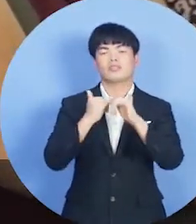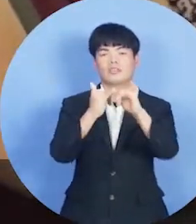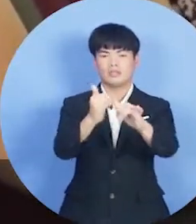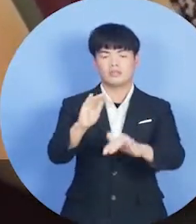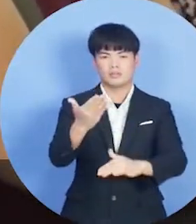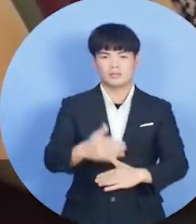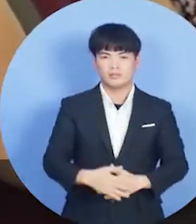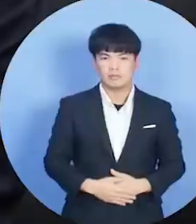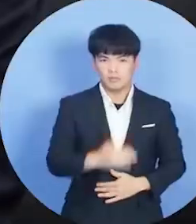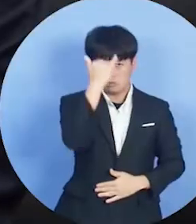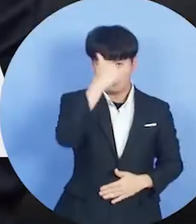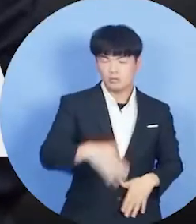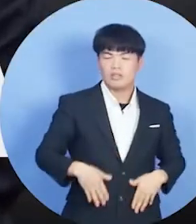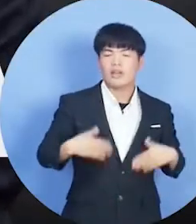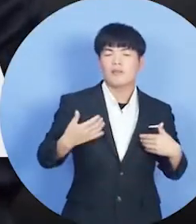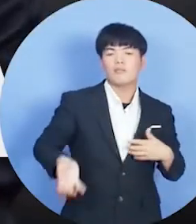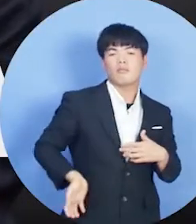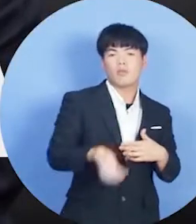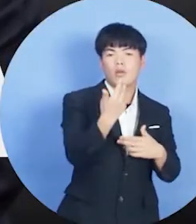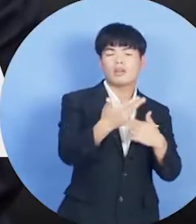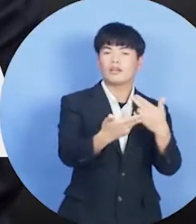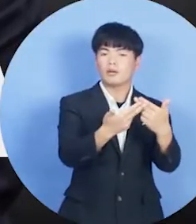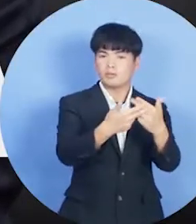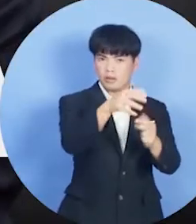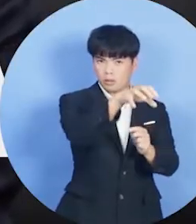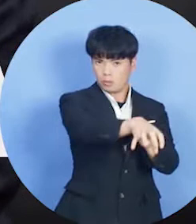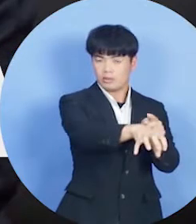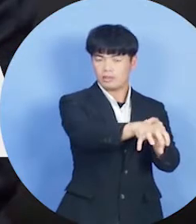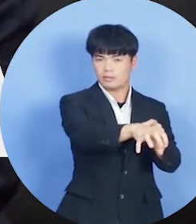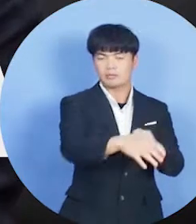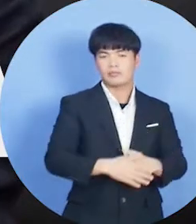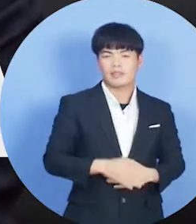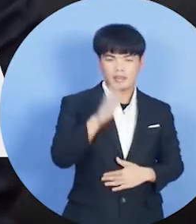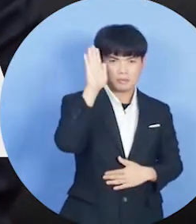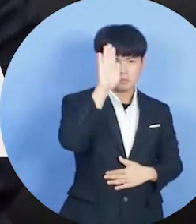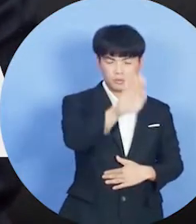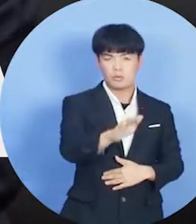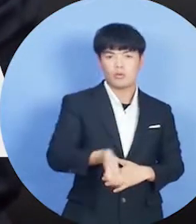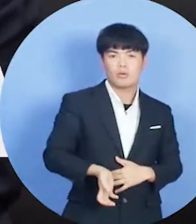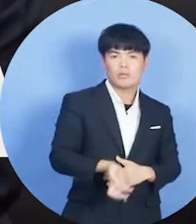받게 됐습니다. 충청남도 볼링 협회에서는 앞으로